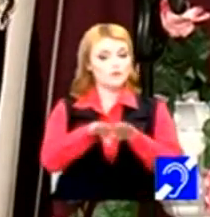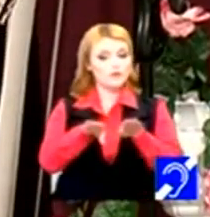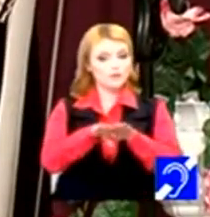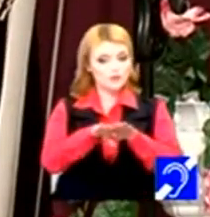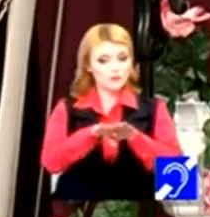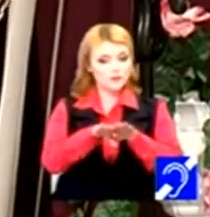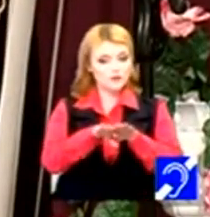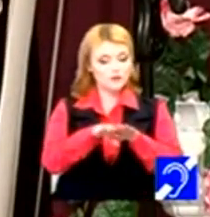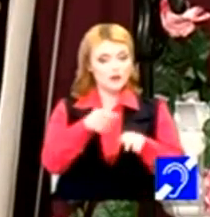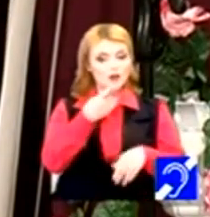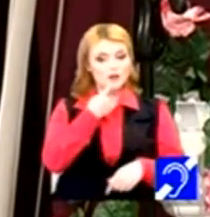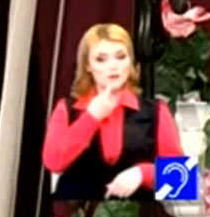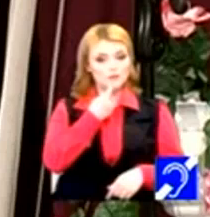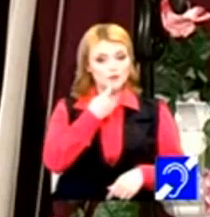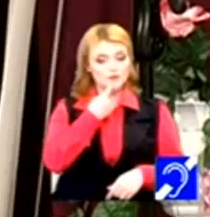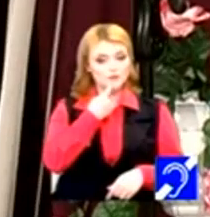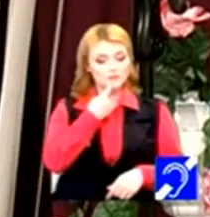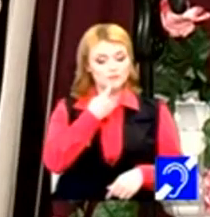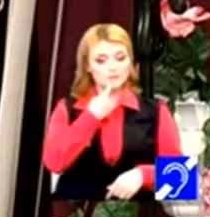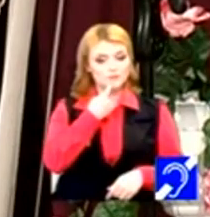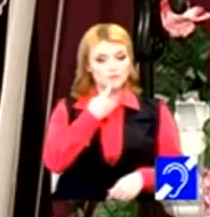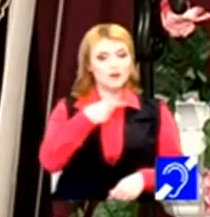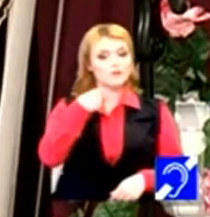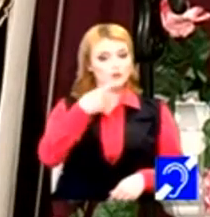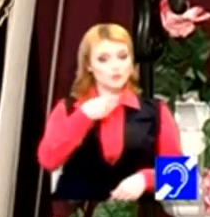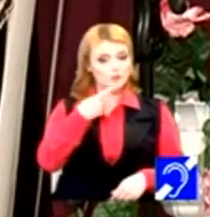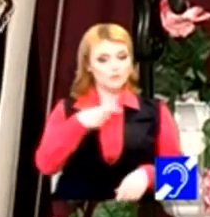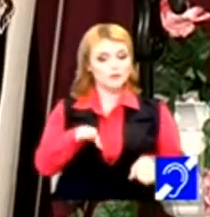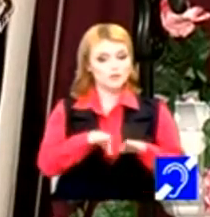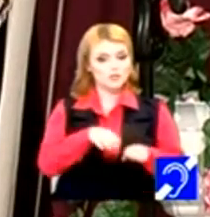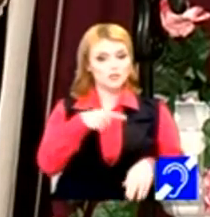Râde un pământ și doar limba ta